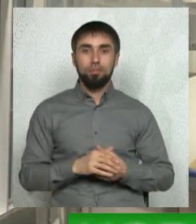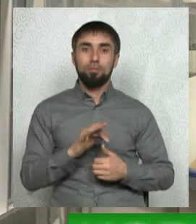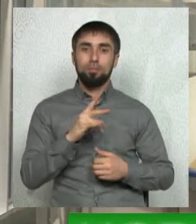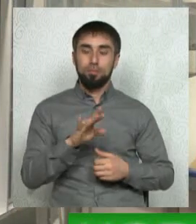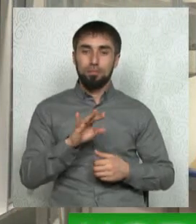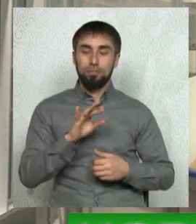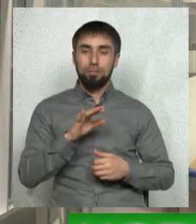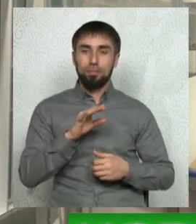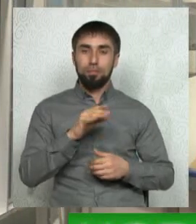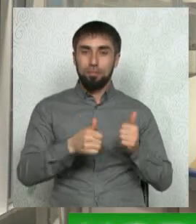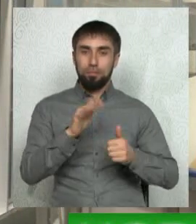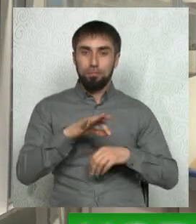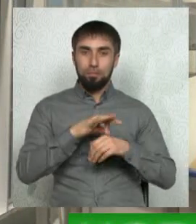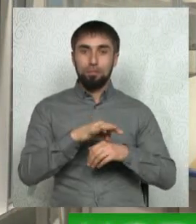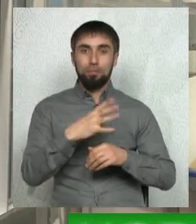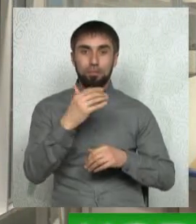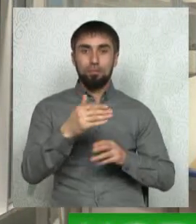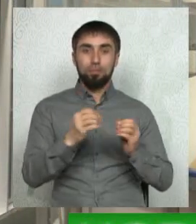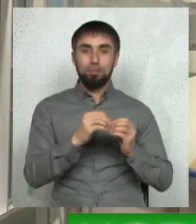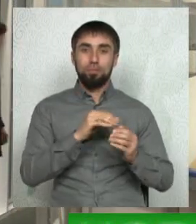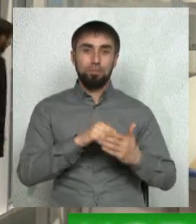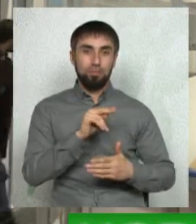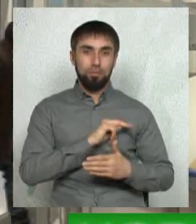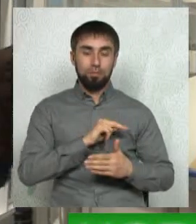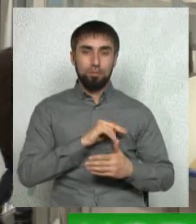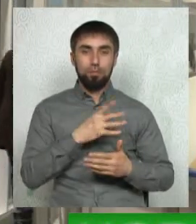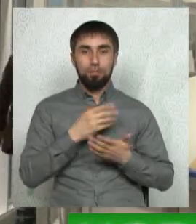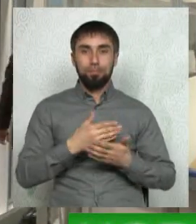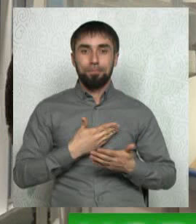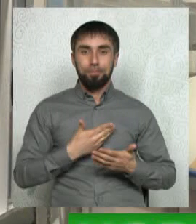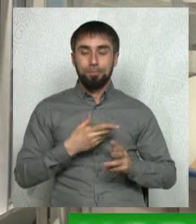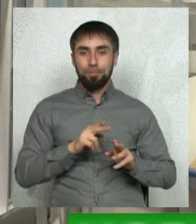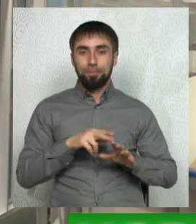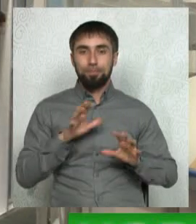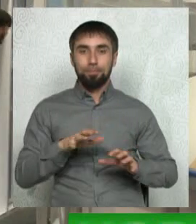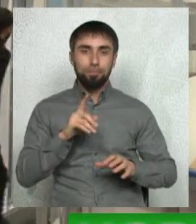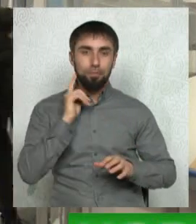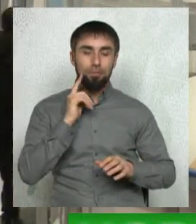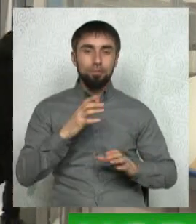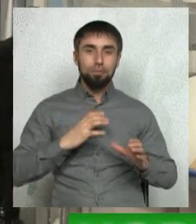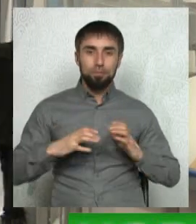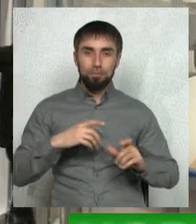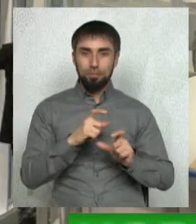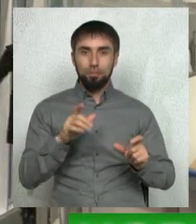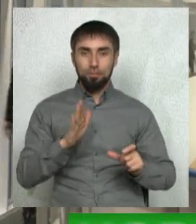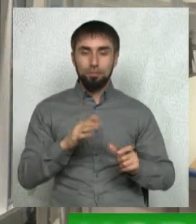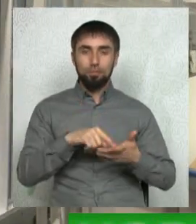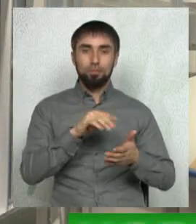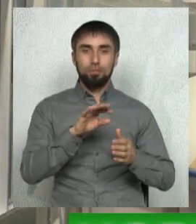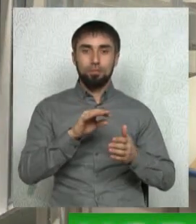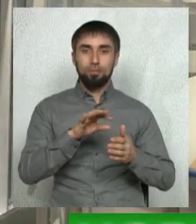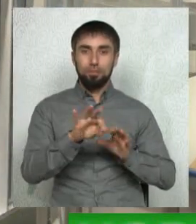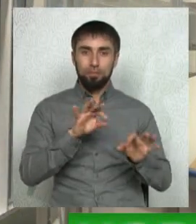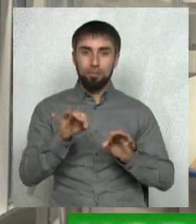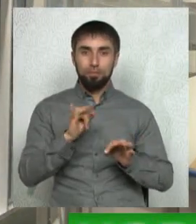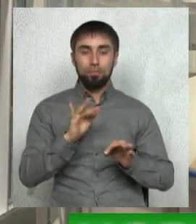10 февраля, и лучшие 10 работ наших представителей молодежи, студентов будут отмечены, будет